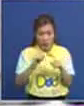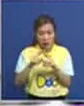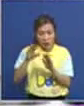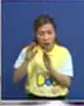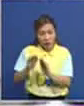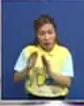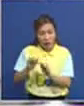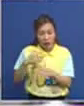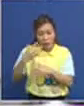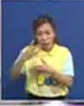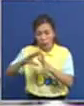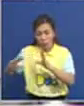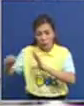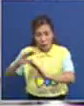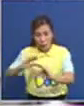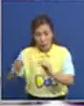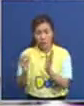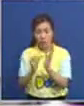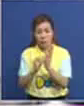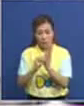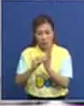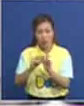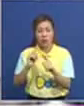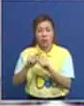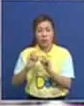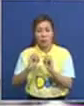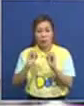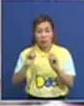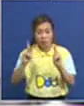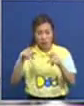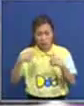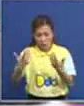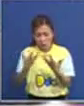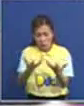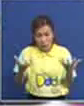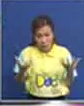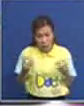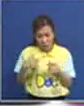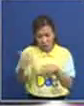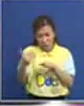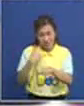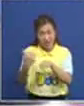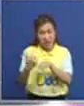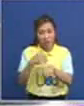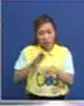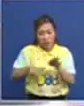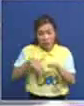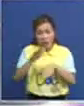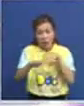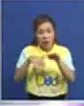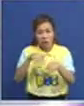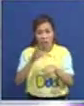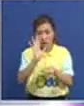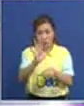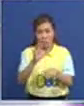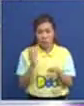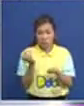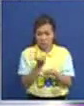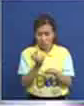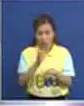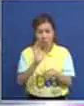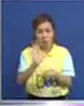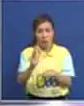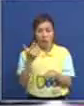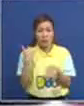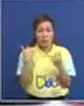ซึ่งกรุงเทพมหานครก็อนุโลมให้แต่ไม่อนุญาตให้วางกีดขวางทางเท้าหรือการจราจรสำหรับความคืบหน้าการรื้อ